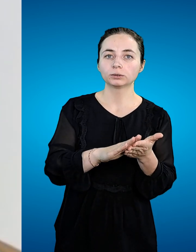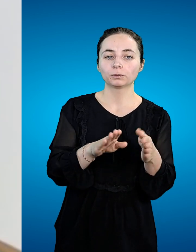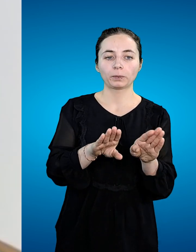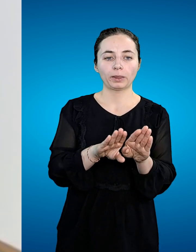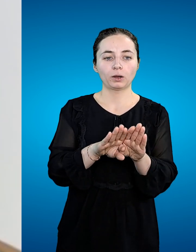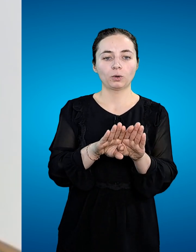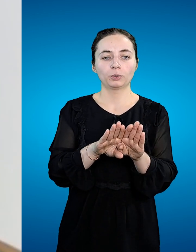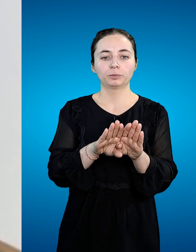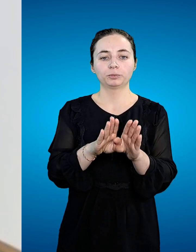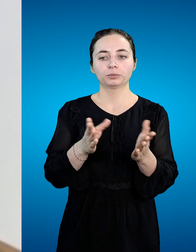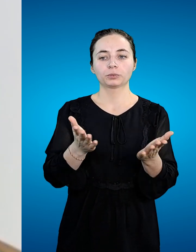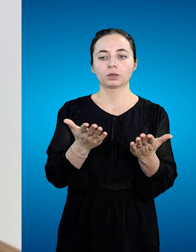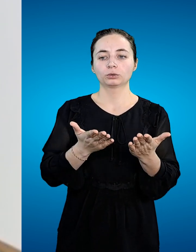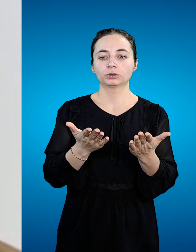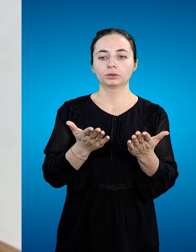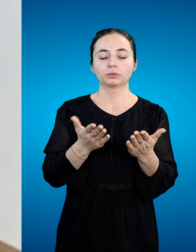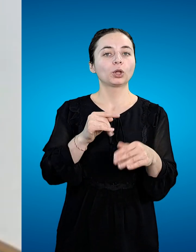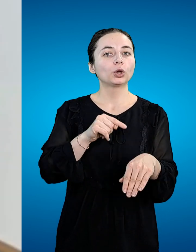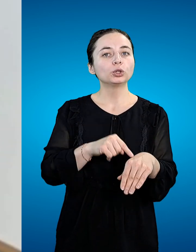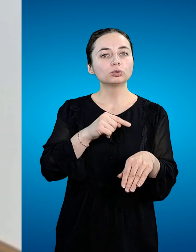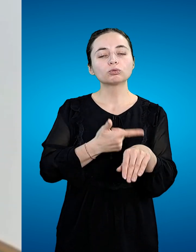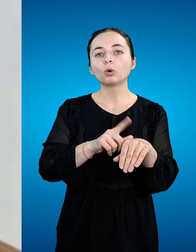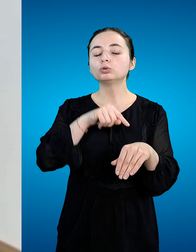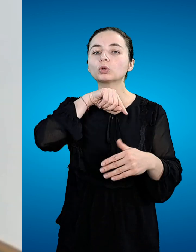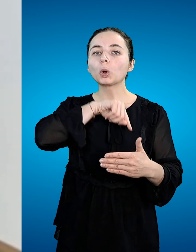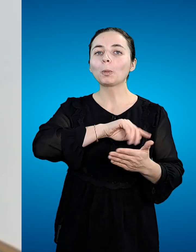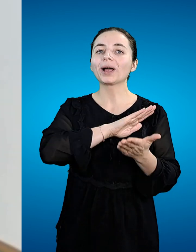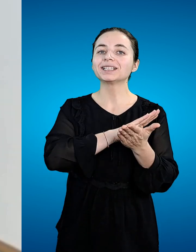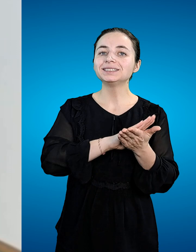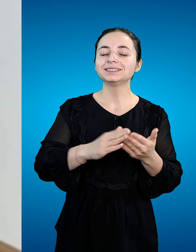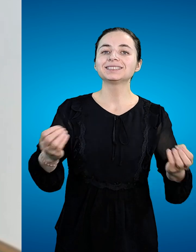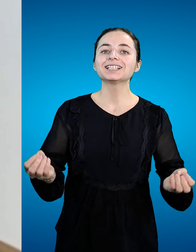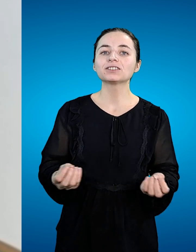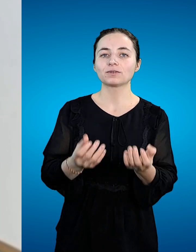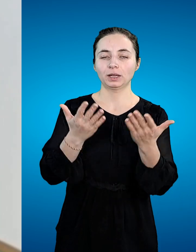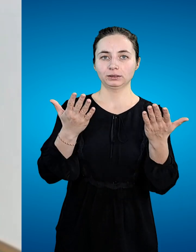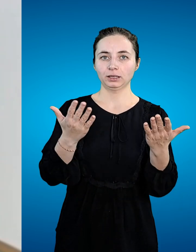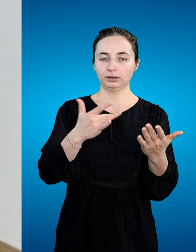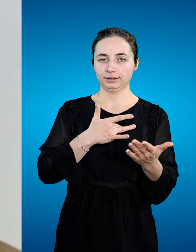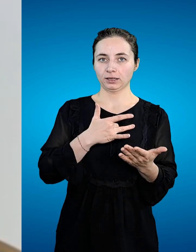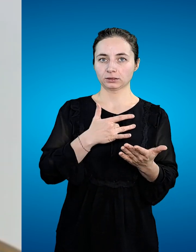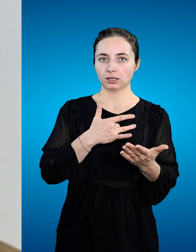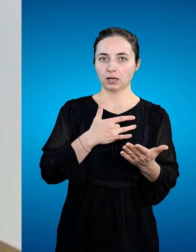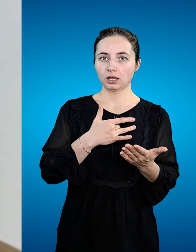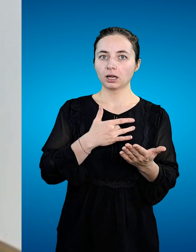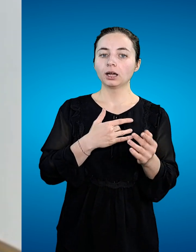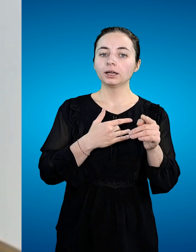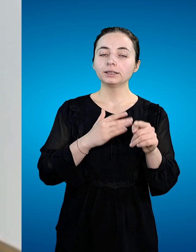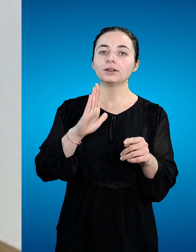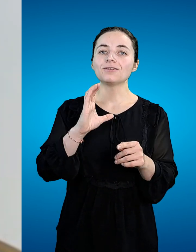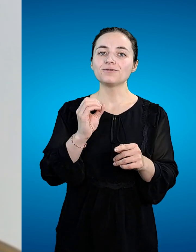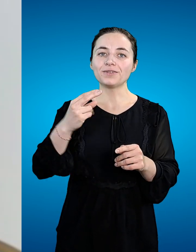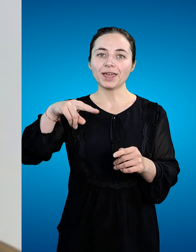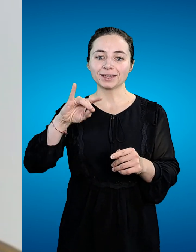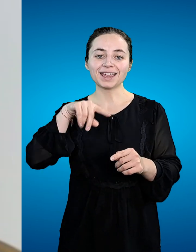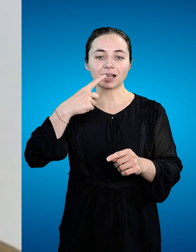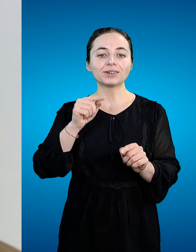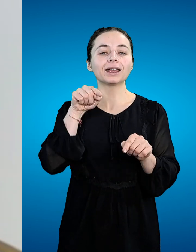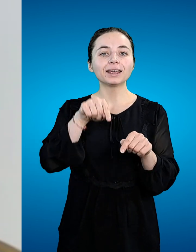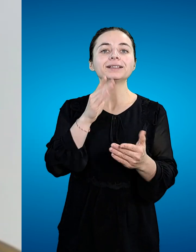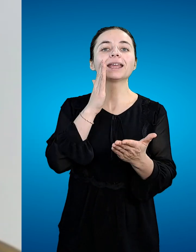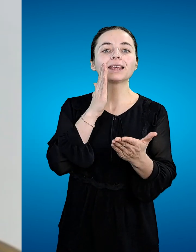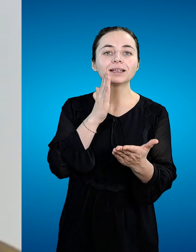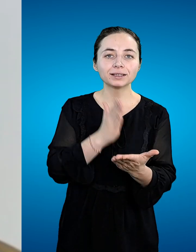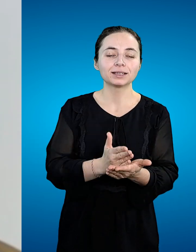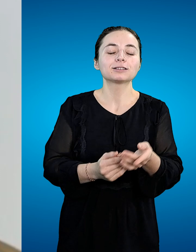чистоту, такое какое-то чувство очень глубокое, чистое, светлое дает сердце. И вот веды говорят,